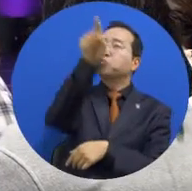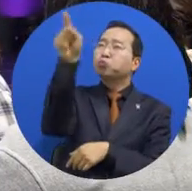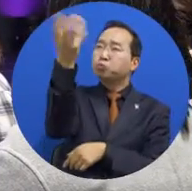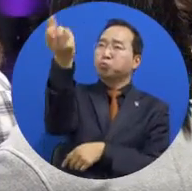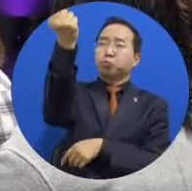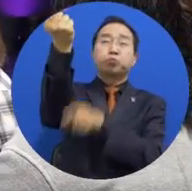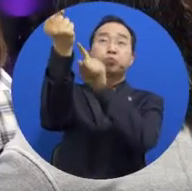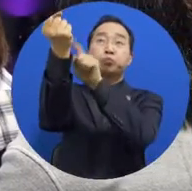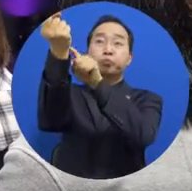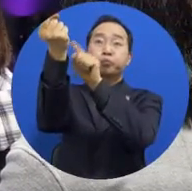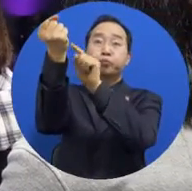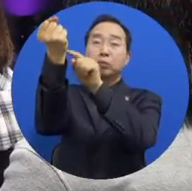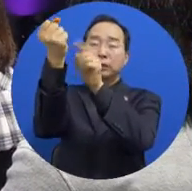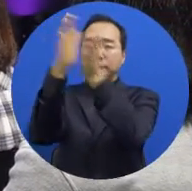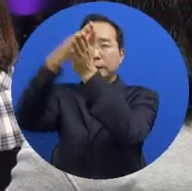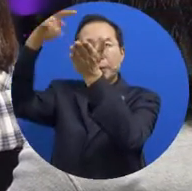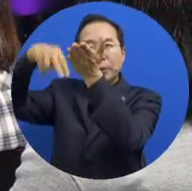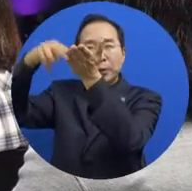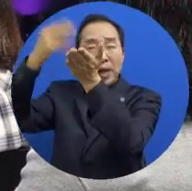오륜을 지켜야 되는구나.